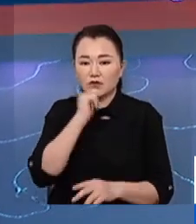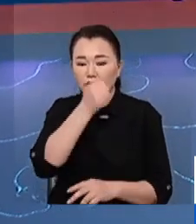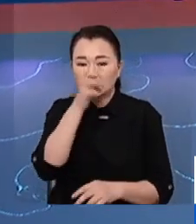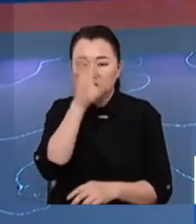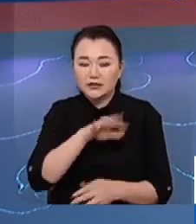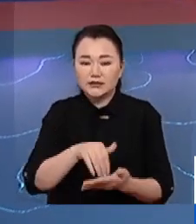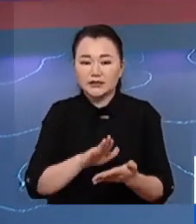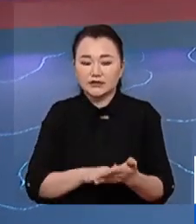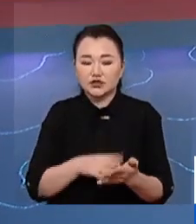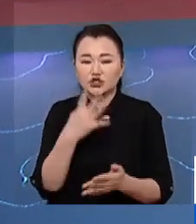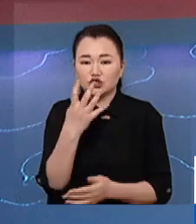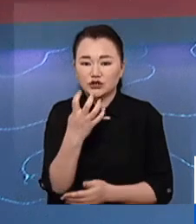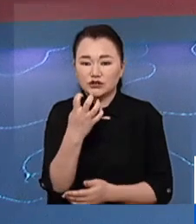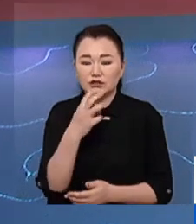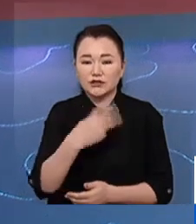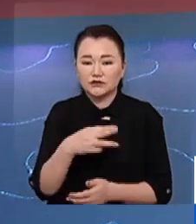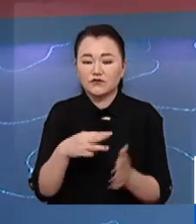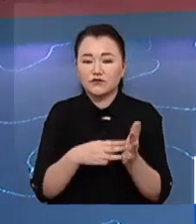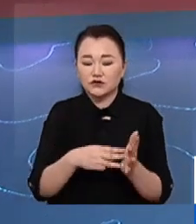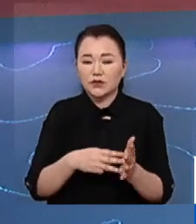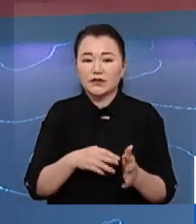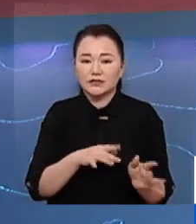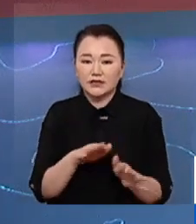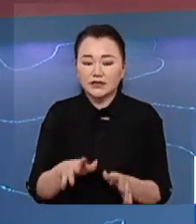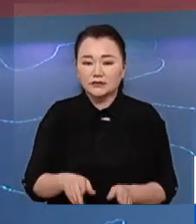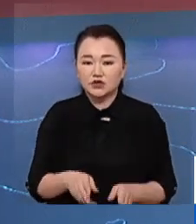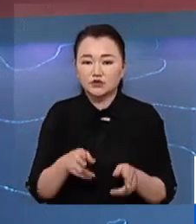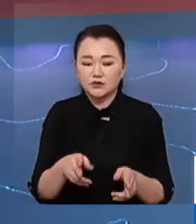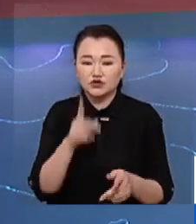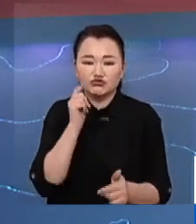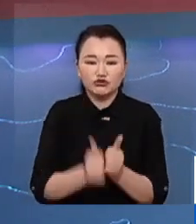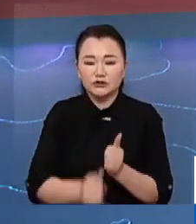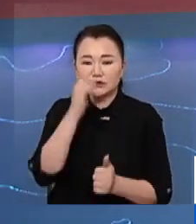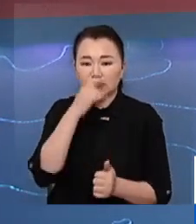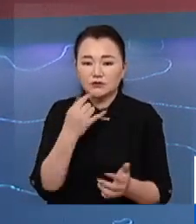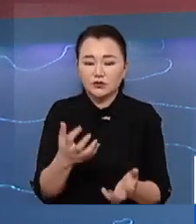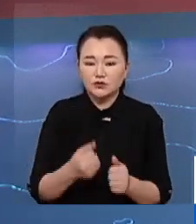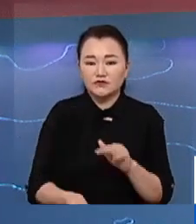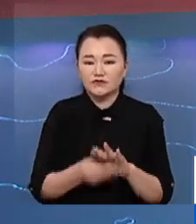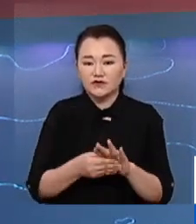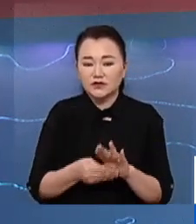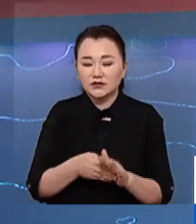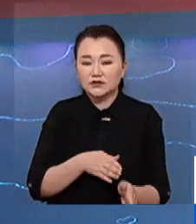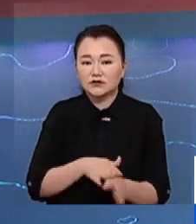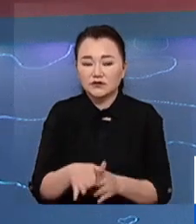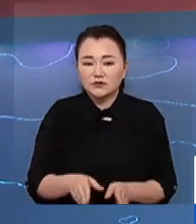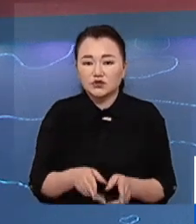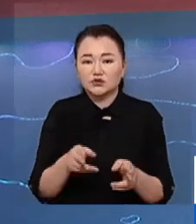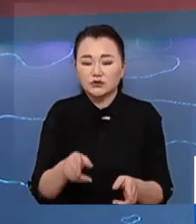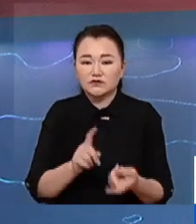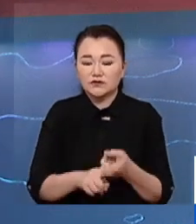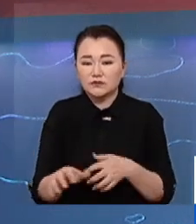стране зарегистрировали 438 уголовных дел. Чаще всего казахстанцы берут взятки, совершают преступления, связанные